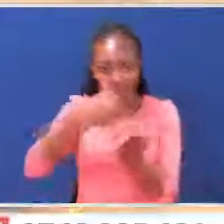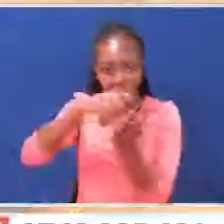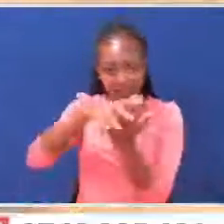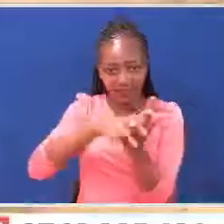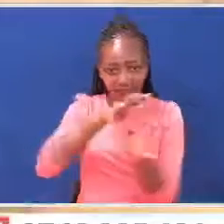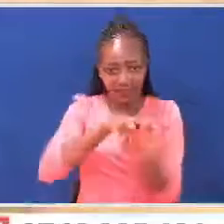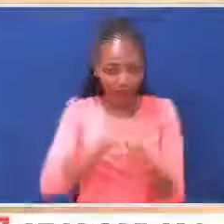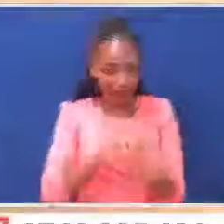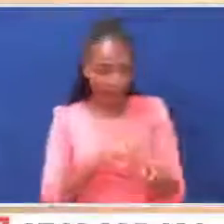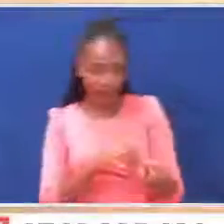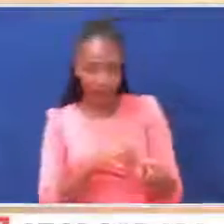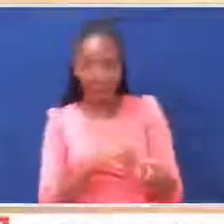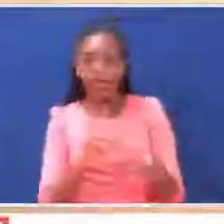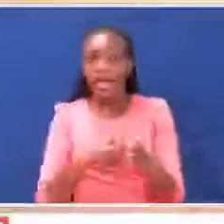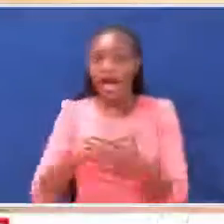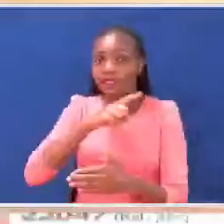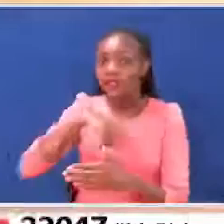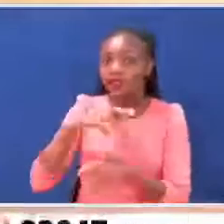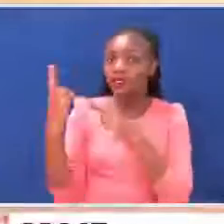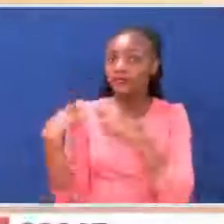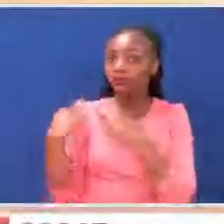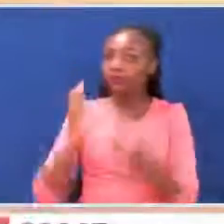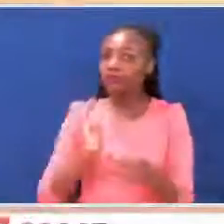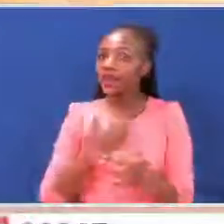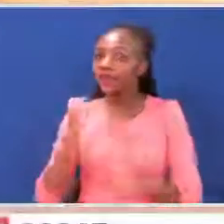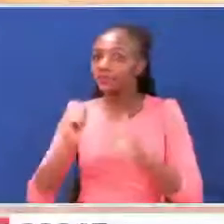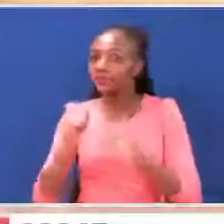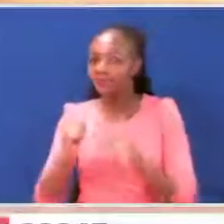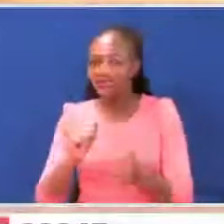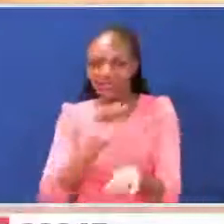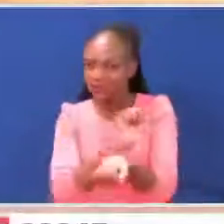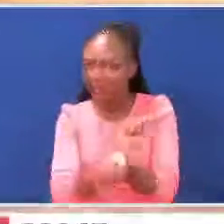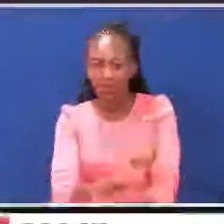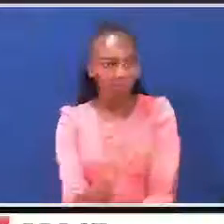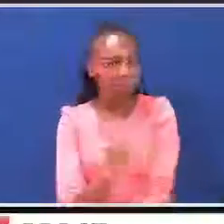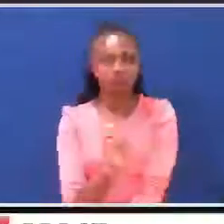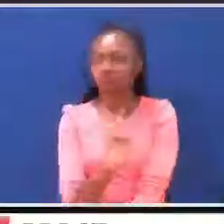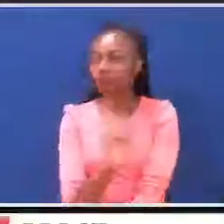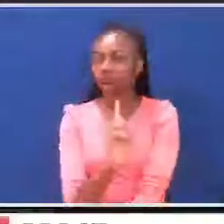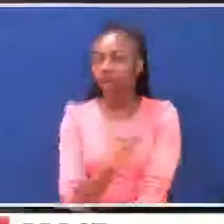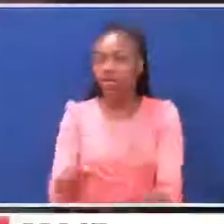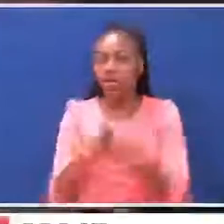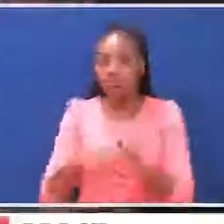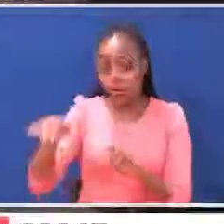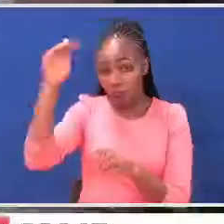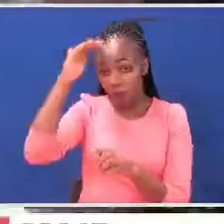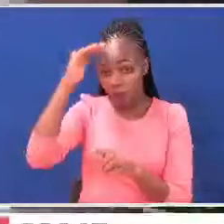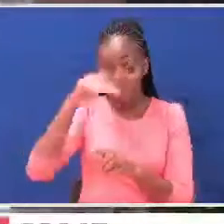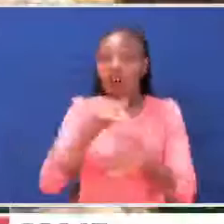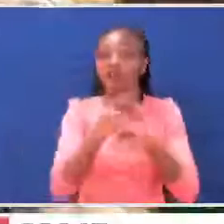waweke kwa mikono yao. Sisi kazi yetu ile kubwa, si kushika watu. Na zile mbaa zilikuwa hazifuati